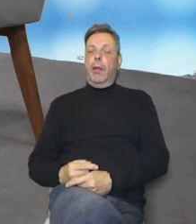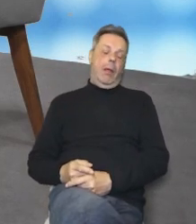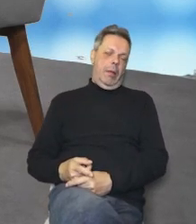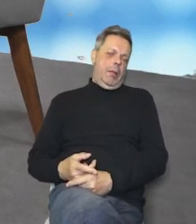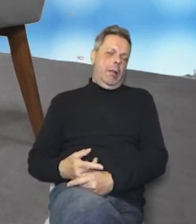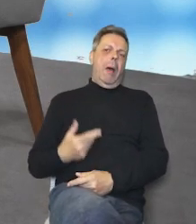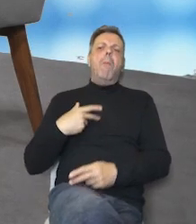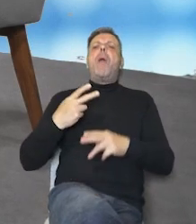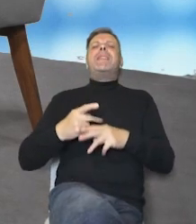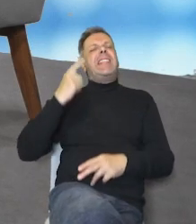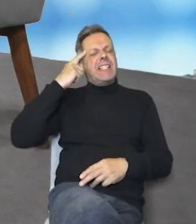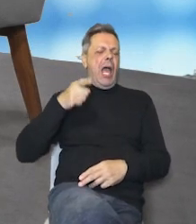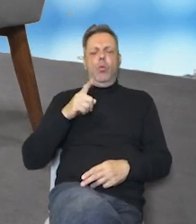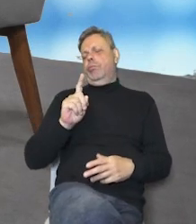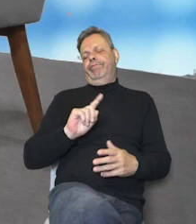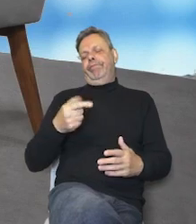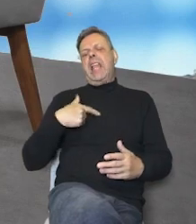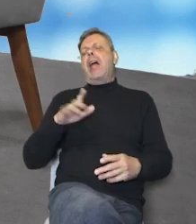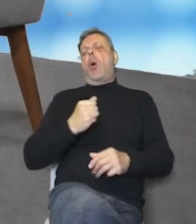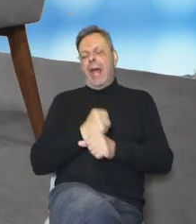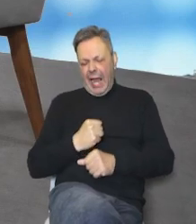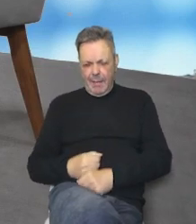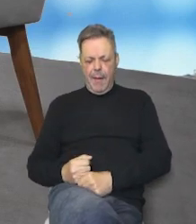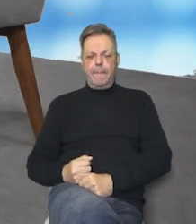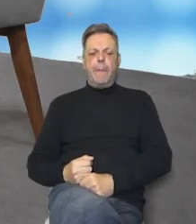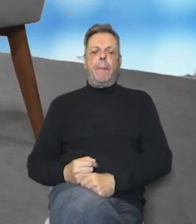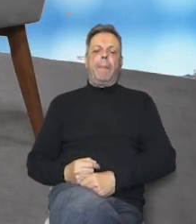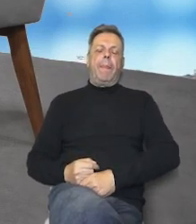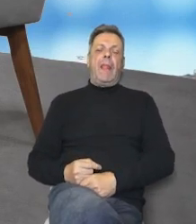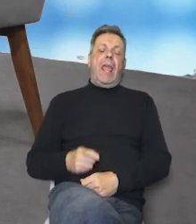ne prolazi, s obzirom da me već dugo poznaju, imam dovoljno godina i oni